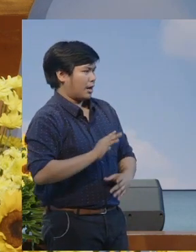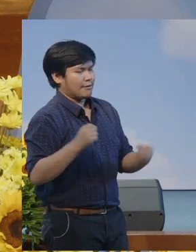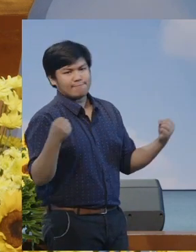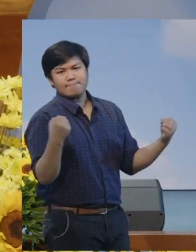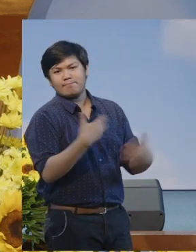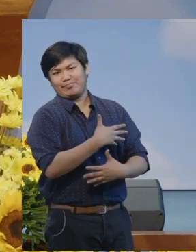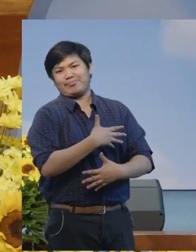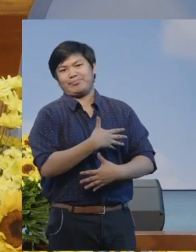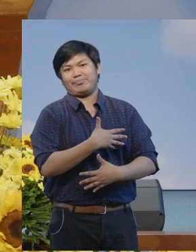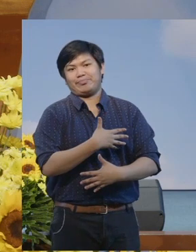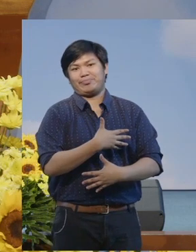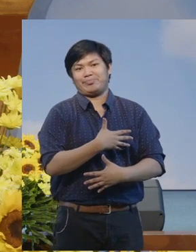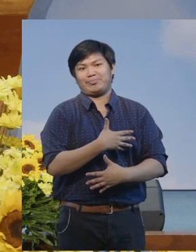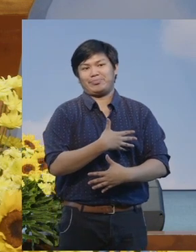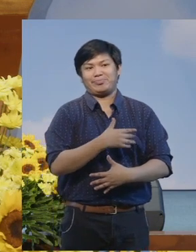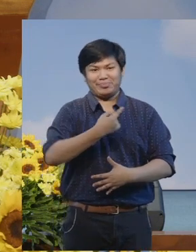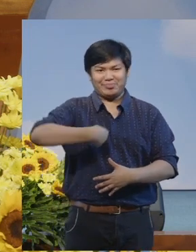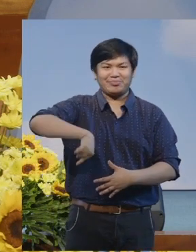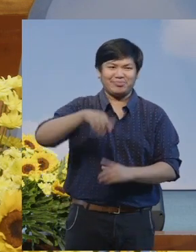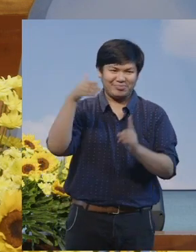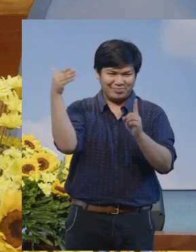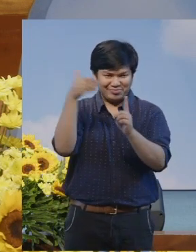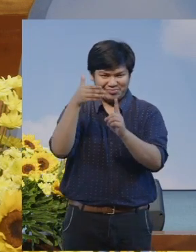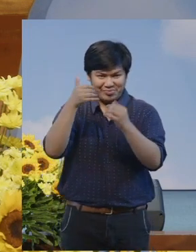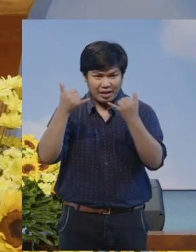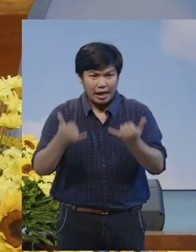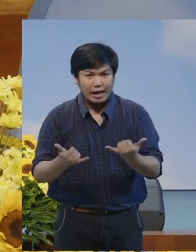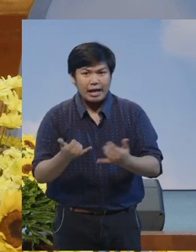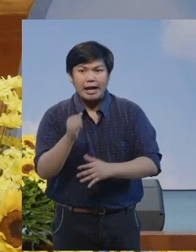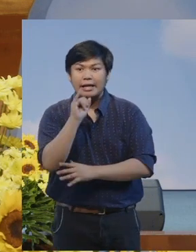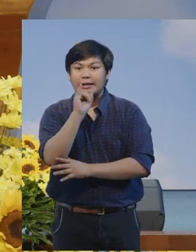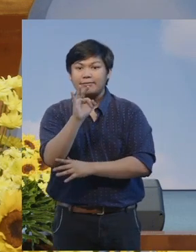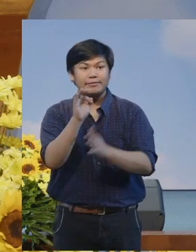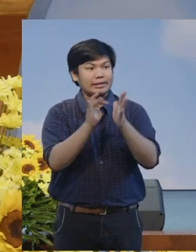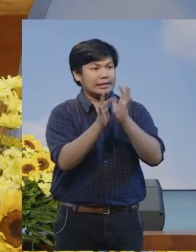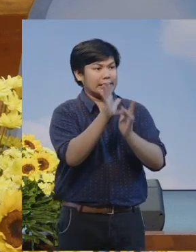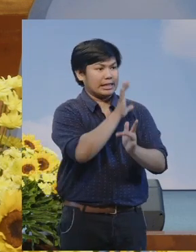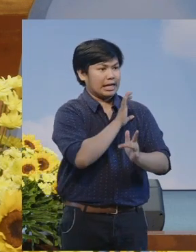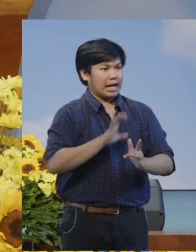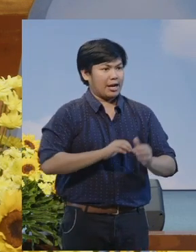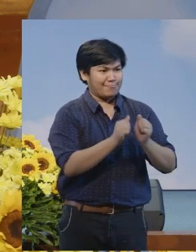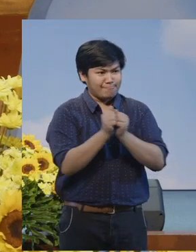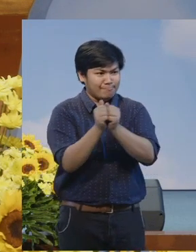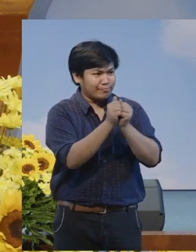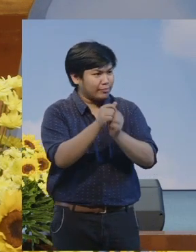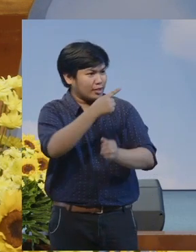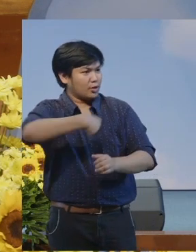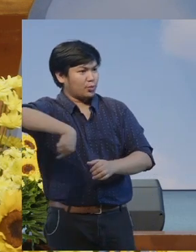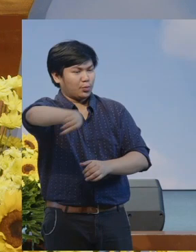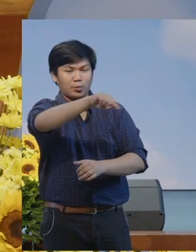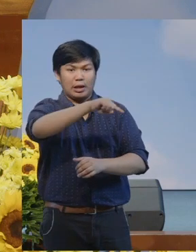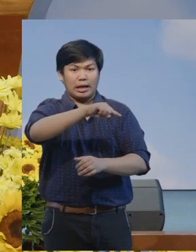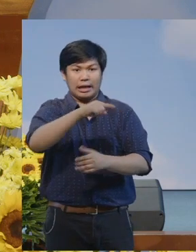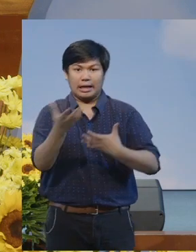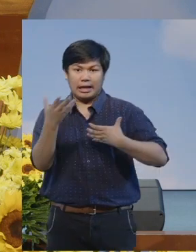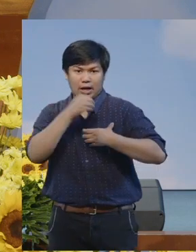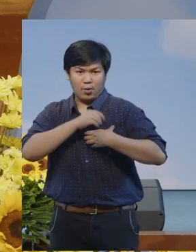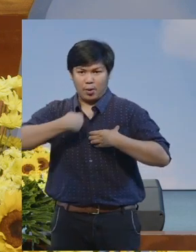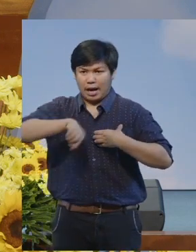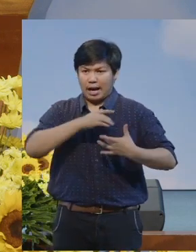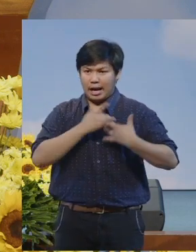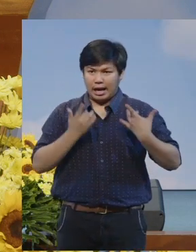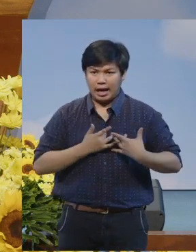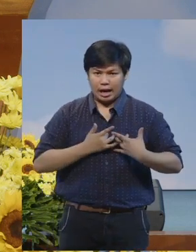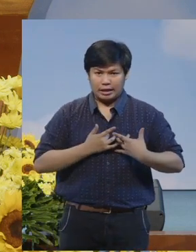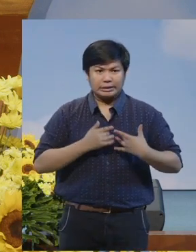Yun po ang buod ng ating mensahe. Kapag ang Panginoon ay kapiling natin at nasa ating mga puso, "It is